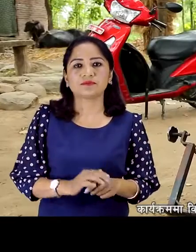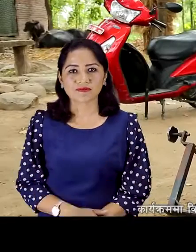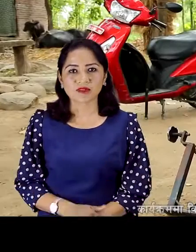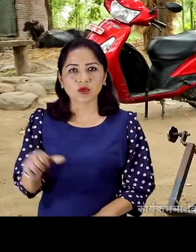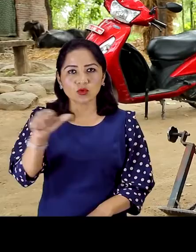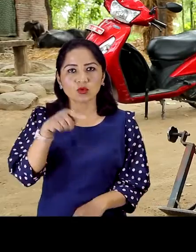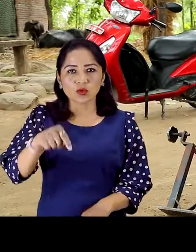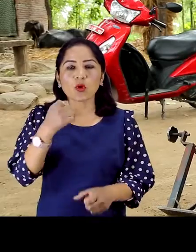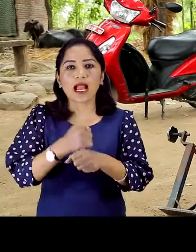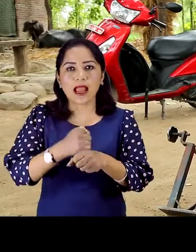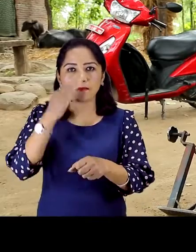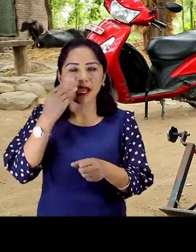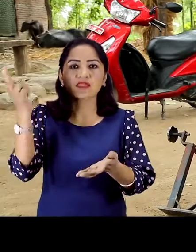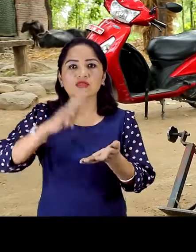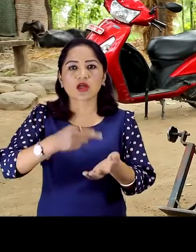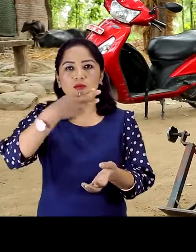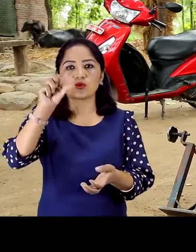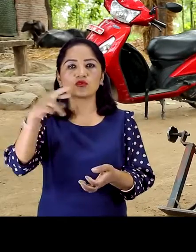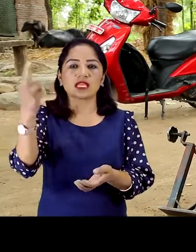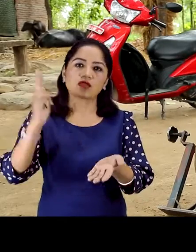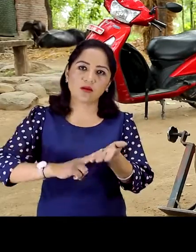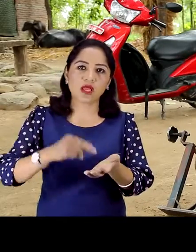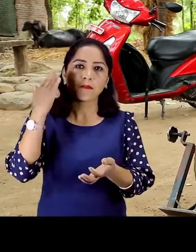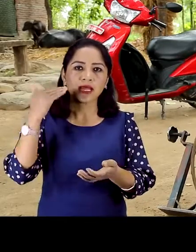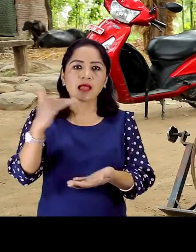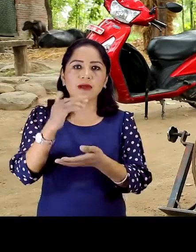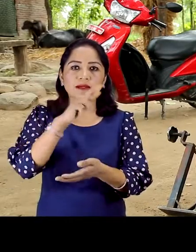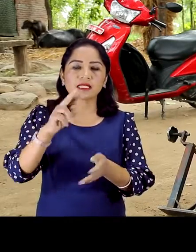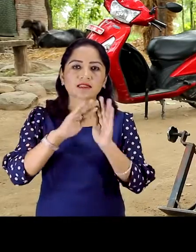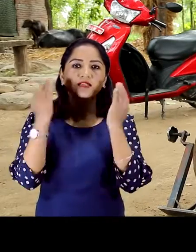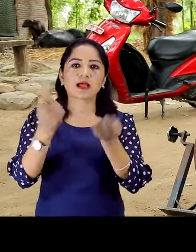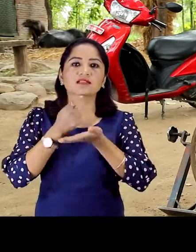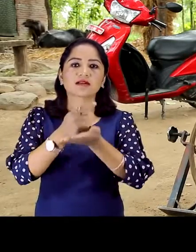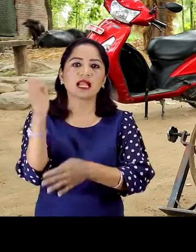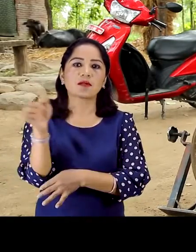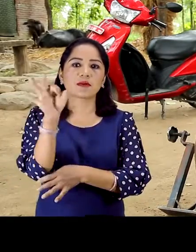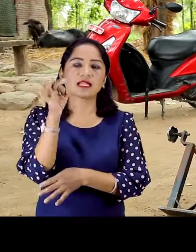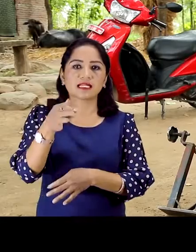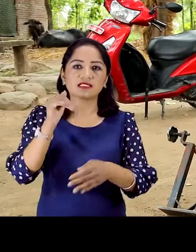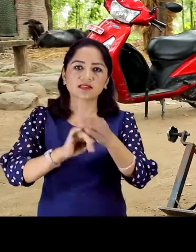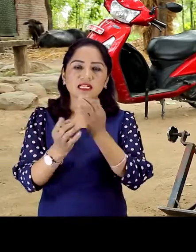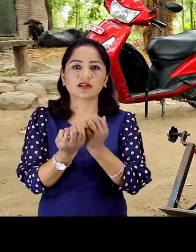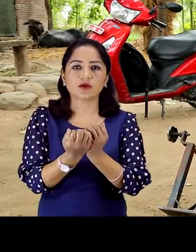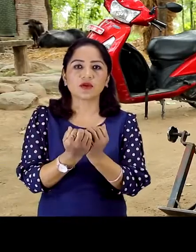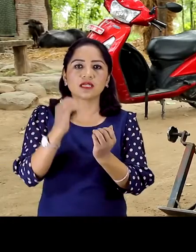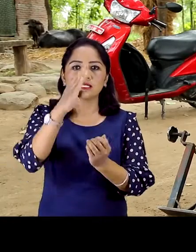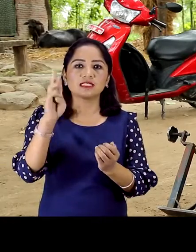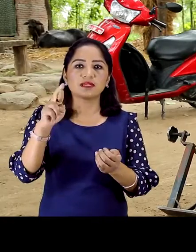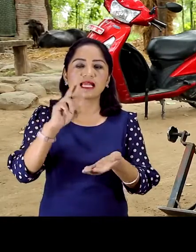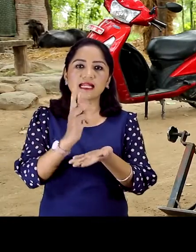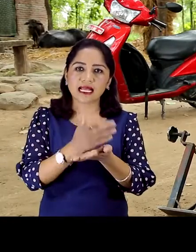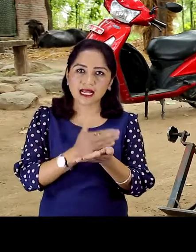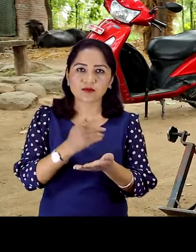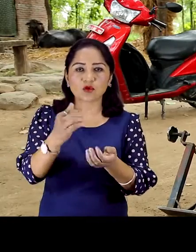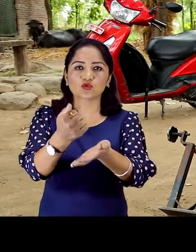उनको यू काम मा थप उर्जा थपेको छ, महिला बालवालिकत समाजकल्याण मंत्रालेले संचालन गरेकू